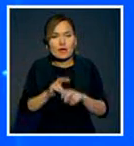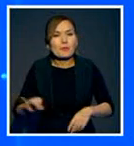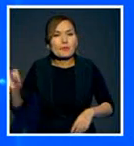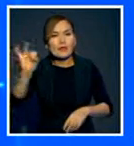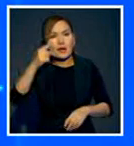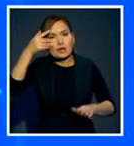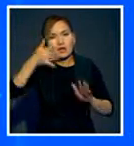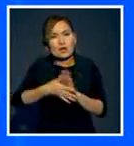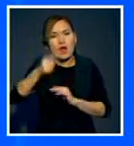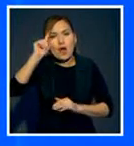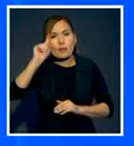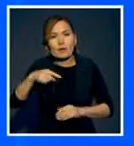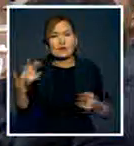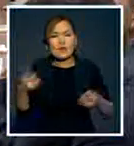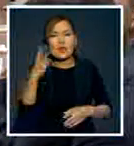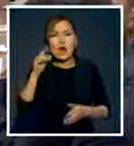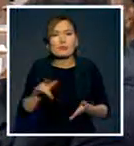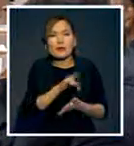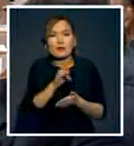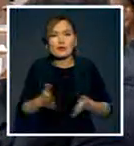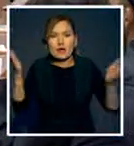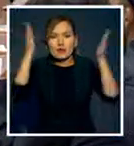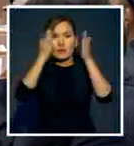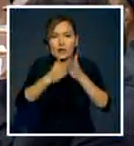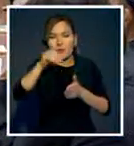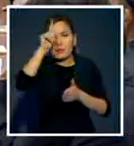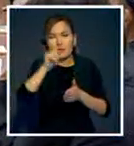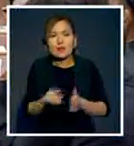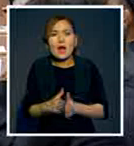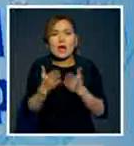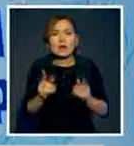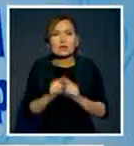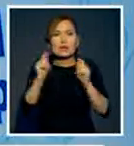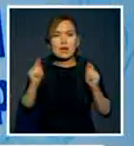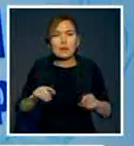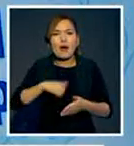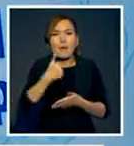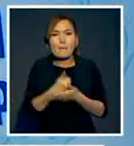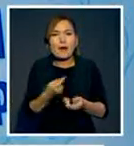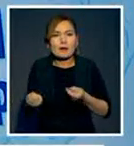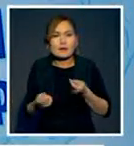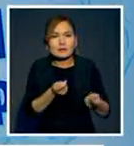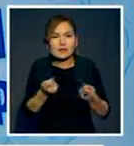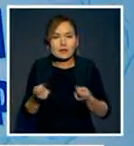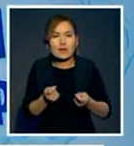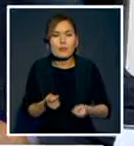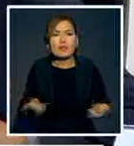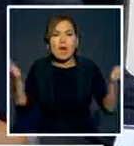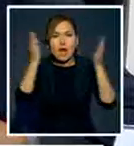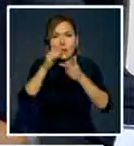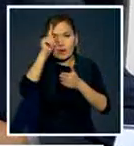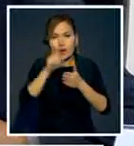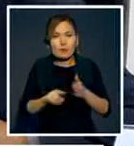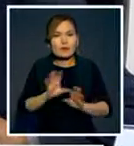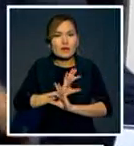білуге жол ашады. Алматыда өткен дін мен дәстүр екі кітабының тұсаукесер рәсімінде бас мүфти Ержан Қажы Малғажыұлы осыны